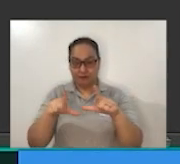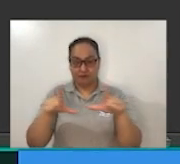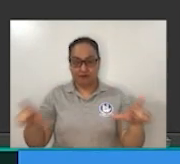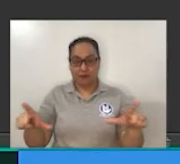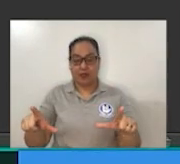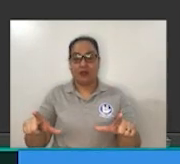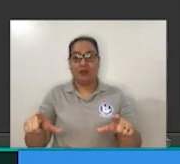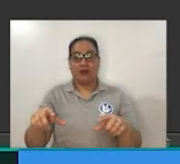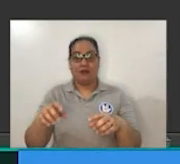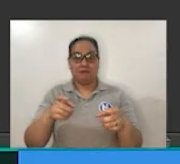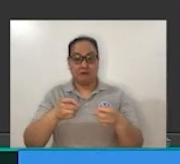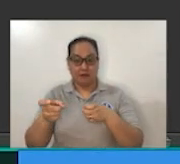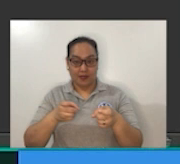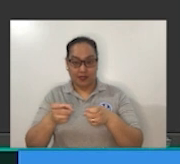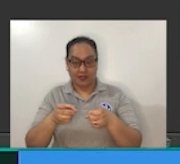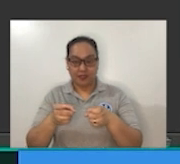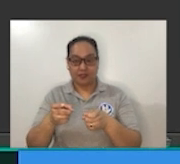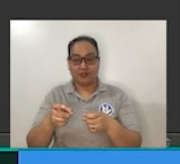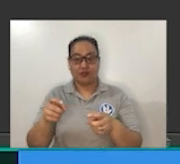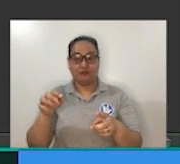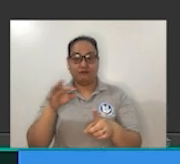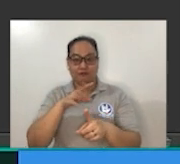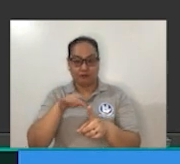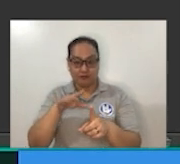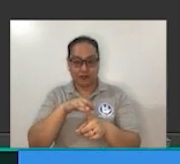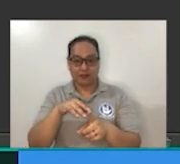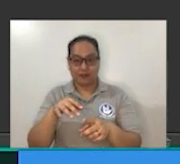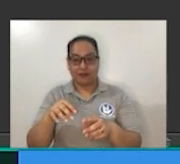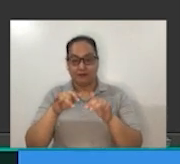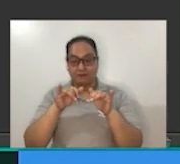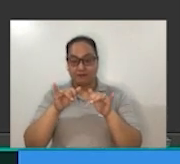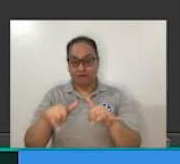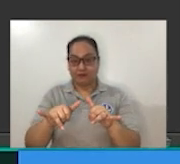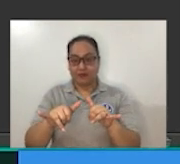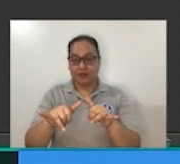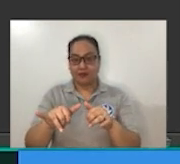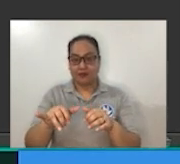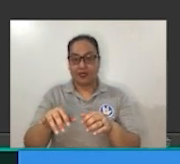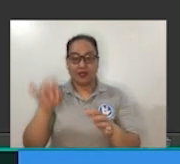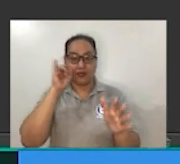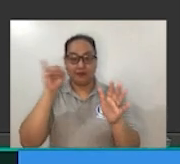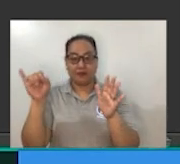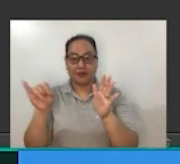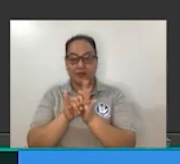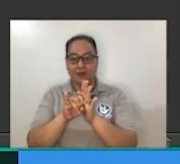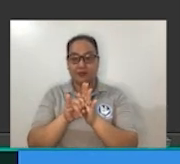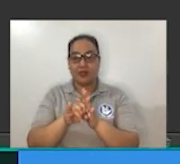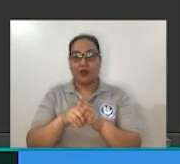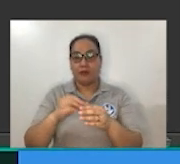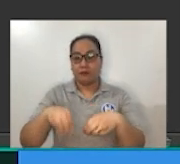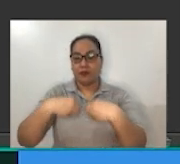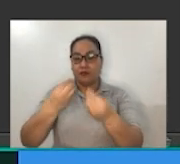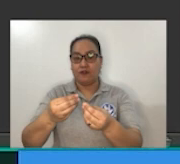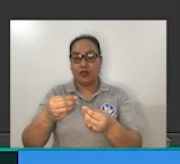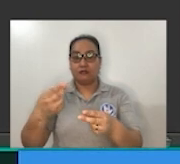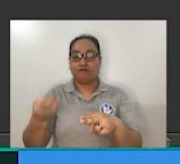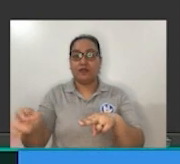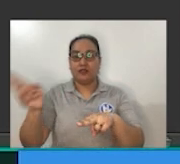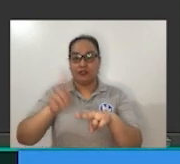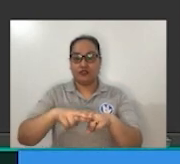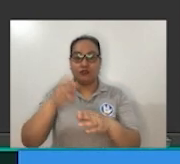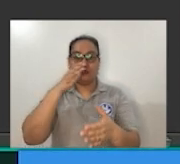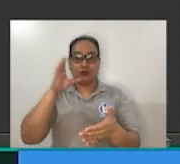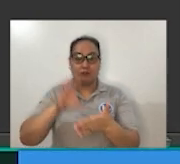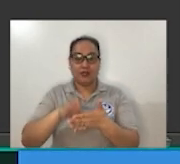manage, monitor, and modify images. Some panels have menus that provide additional commands and